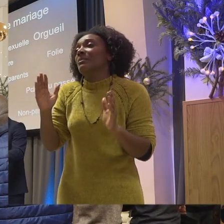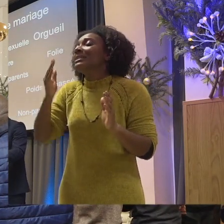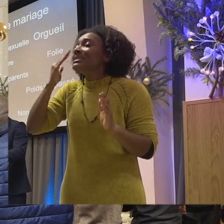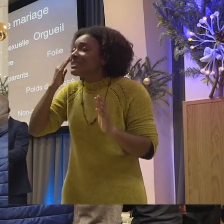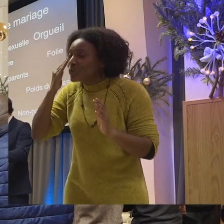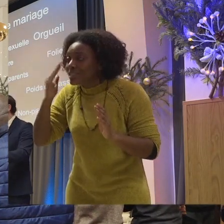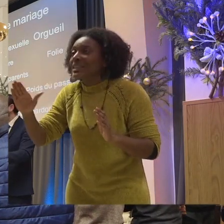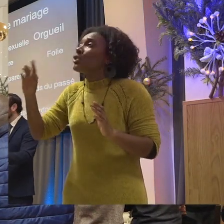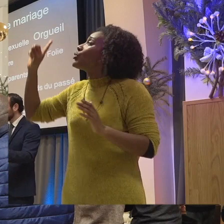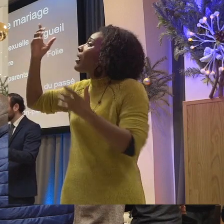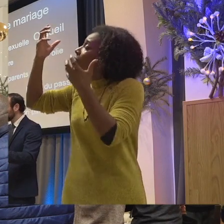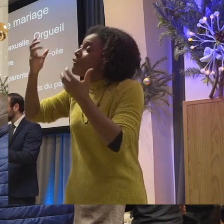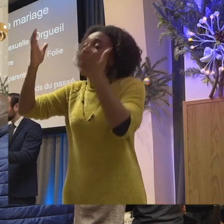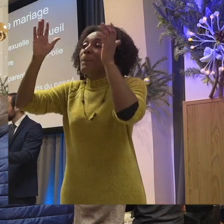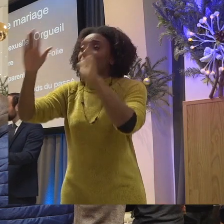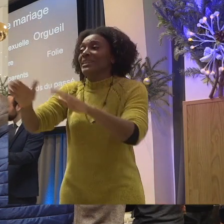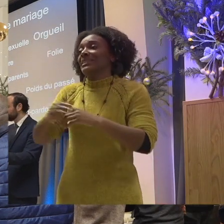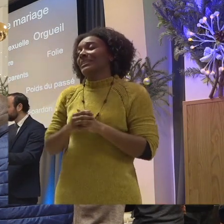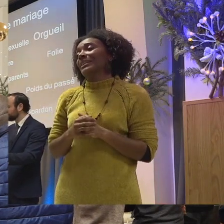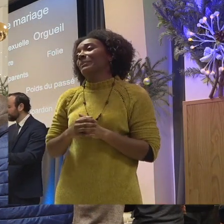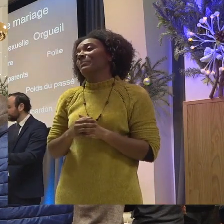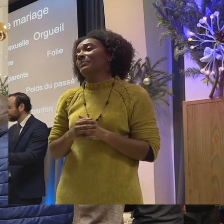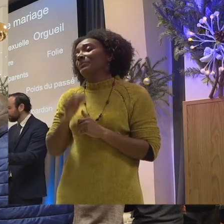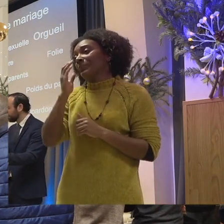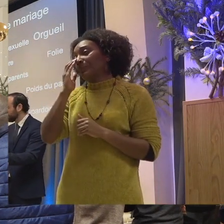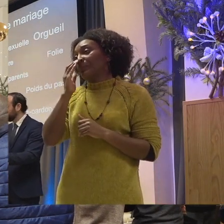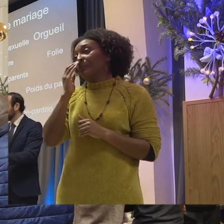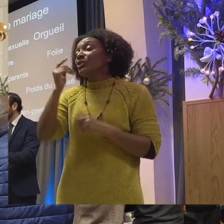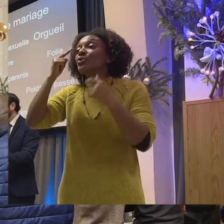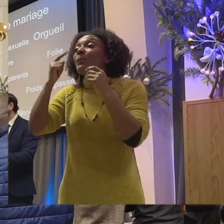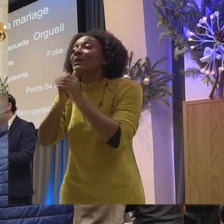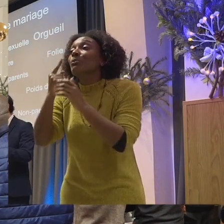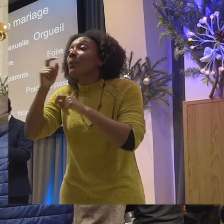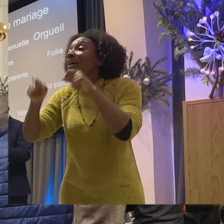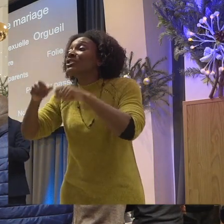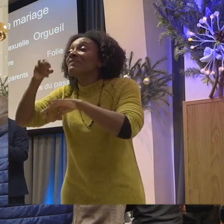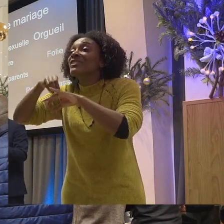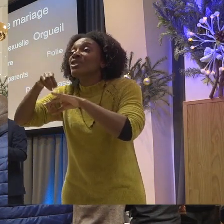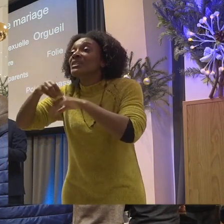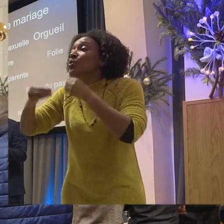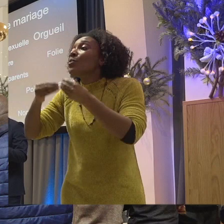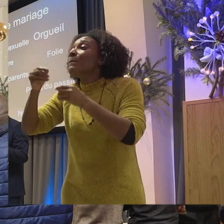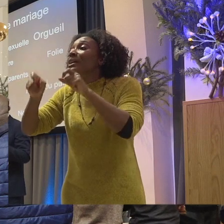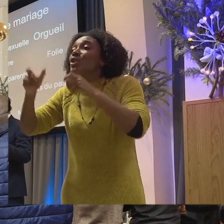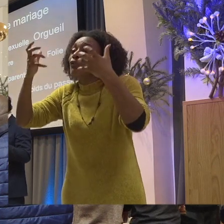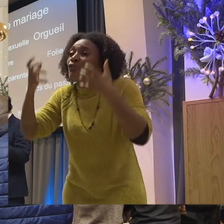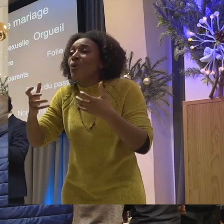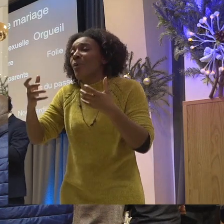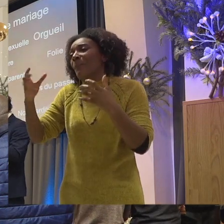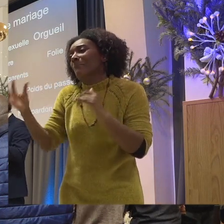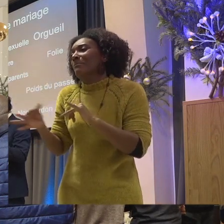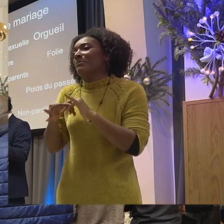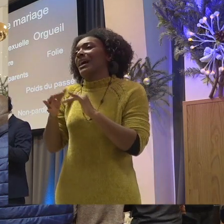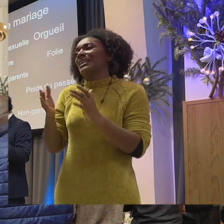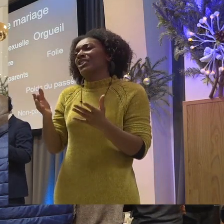prie maintenant pour celles et ceux aussi qui sont fiancés, celles et ceux qui veulent se marier, Seigneur, afin que dès le départ, ils aient à cœur de faire les choses